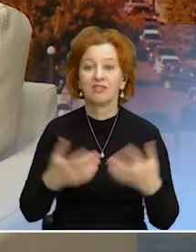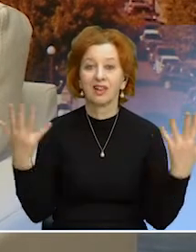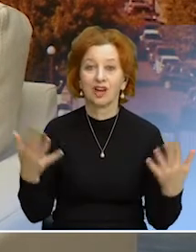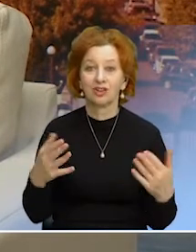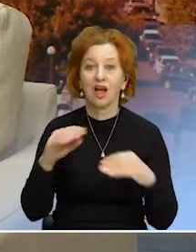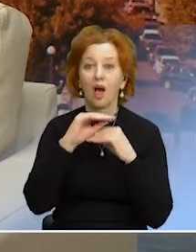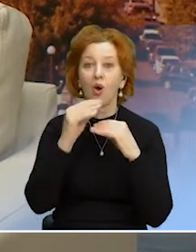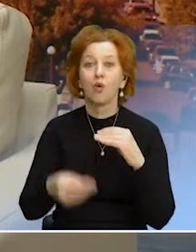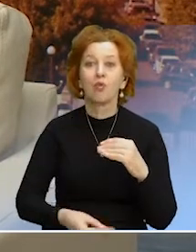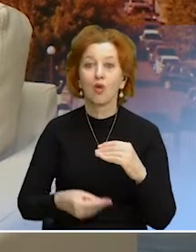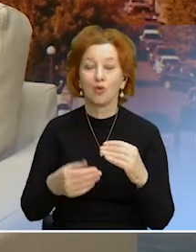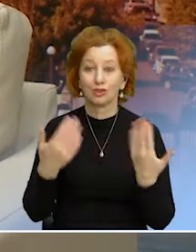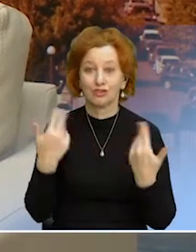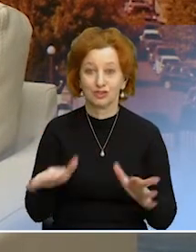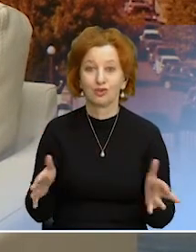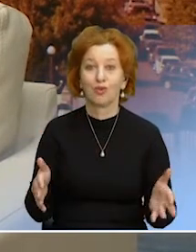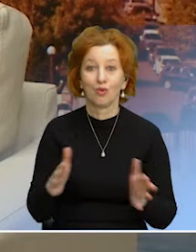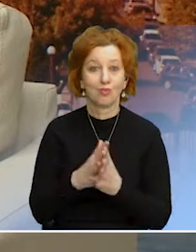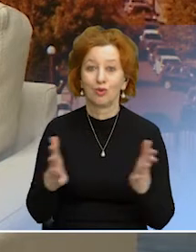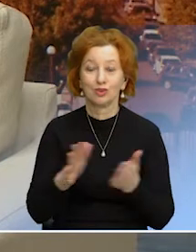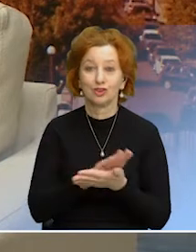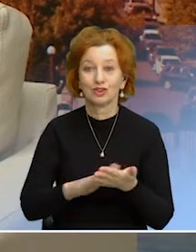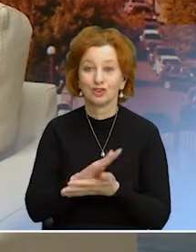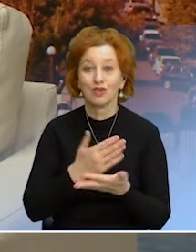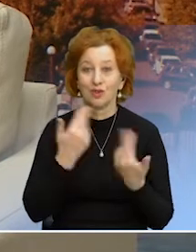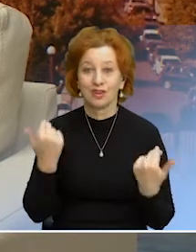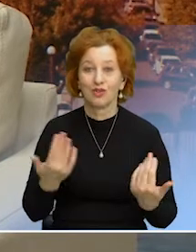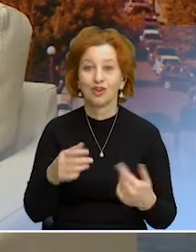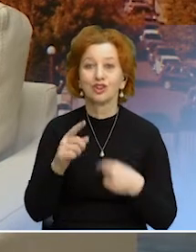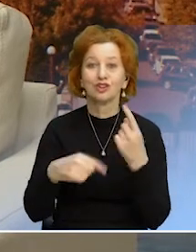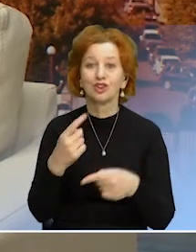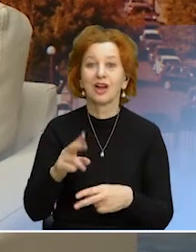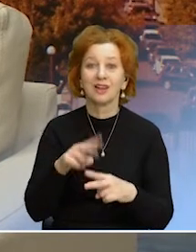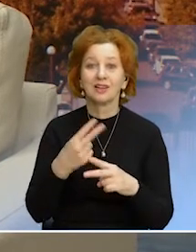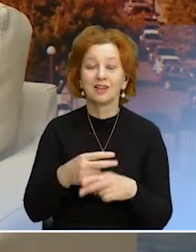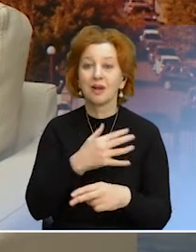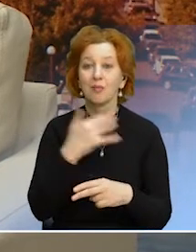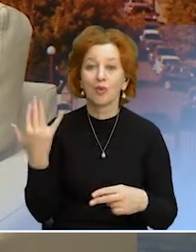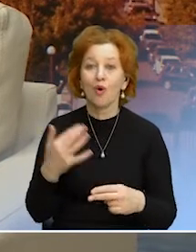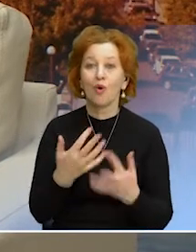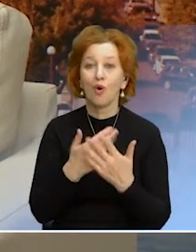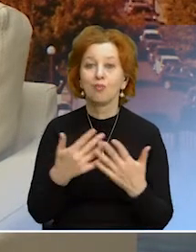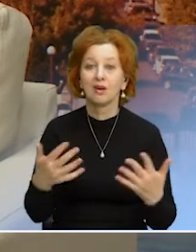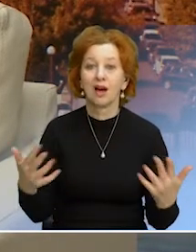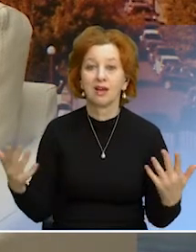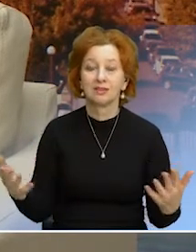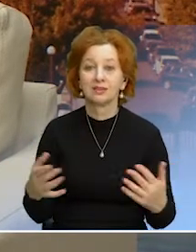внешняя какая-то оболочка такая. Что за ней стоит дальше? И вот через это многообразие таких